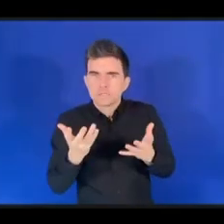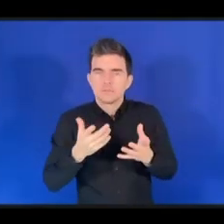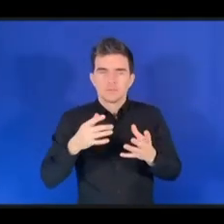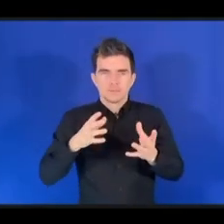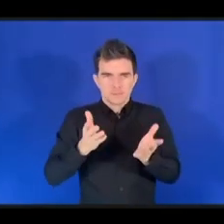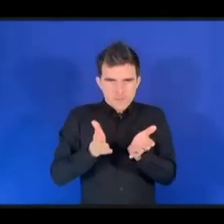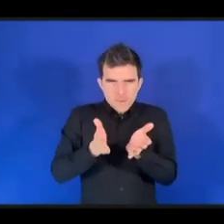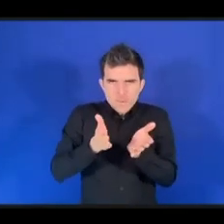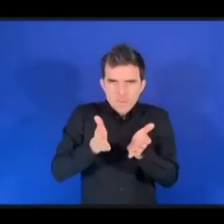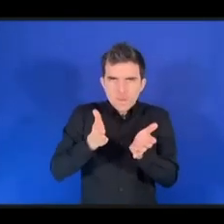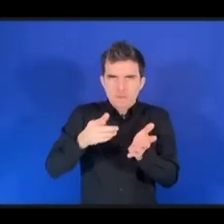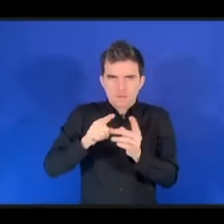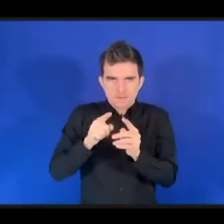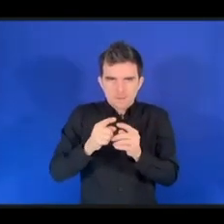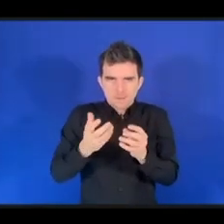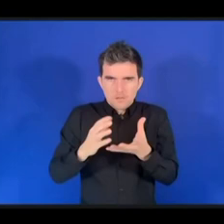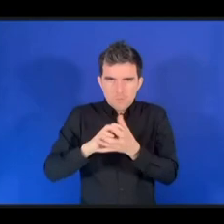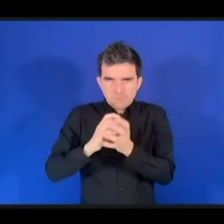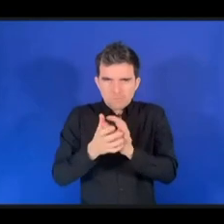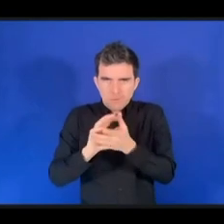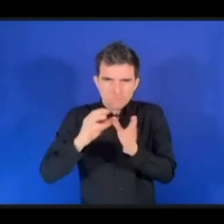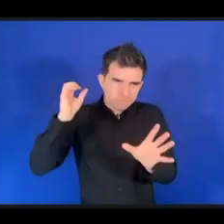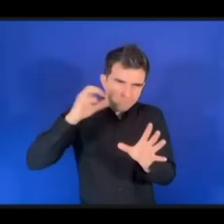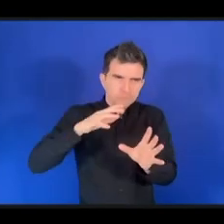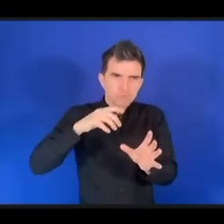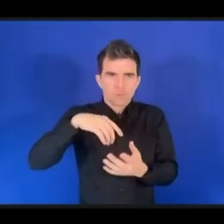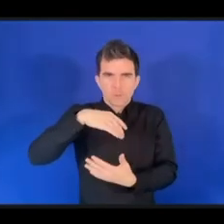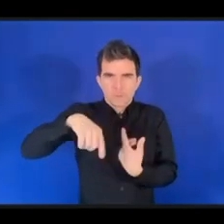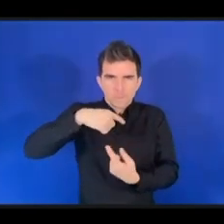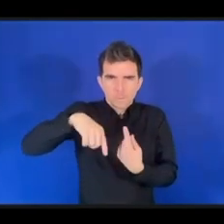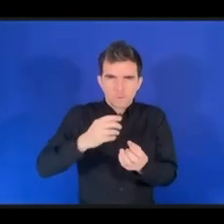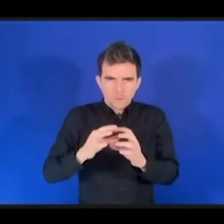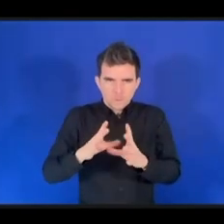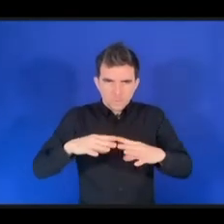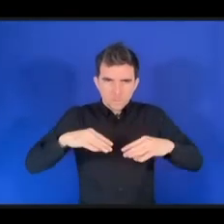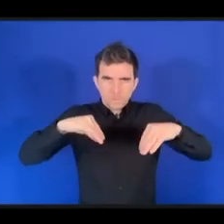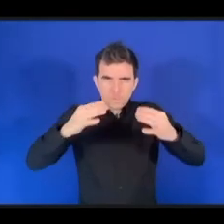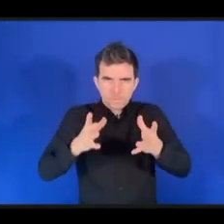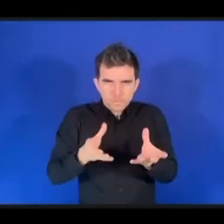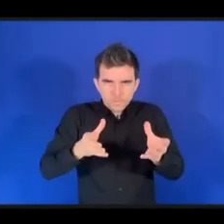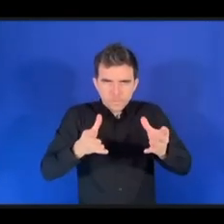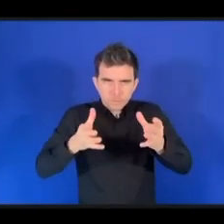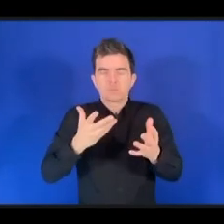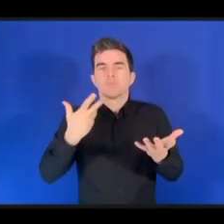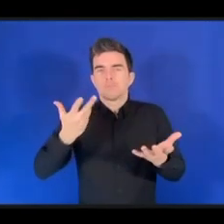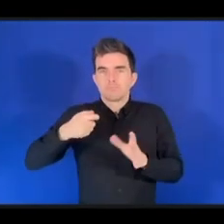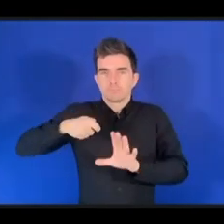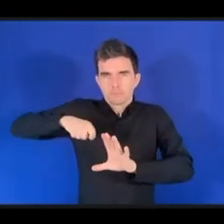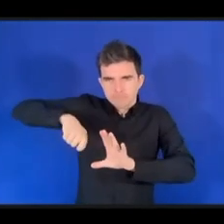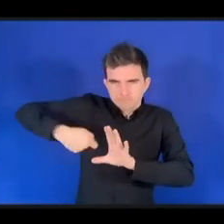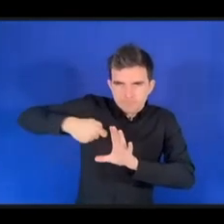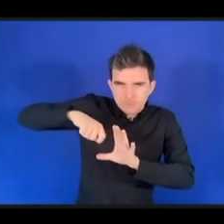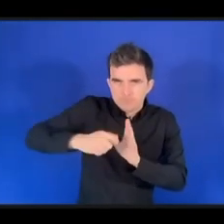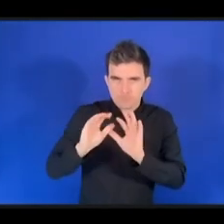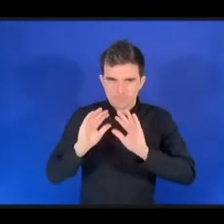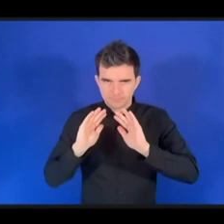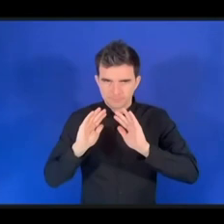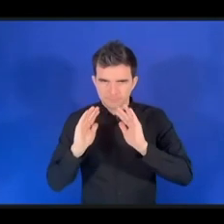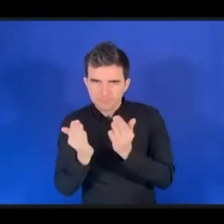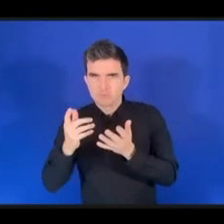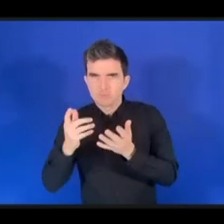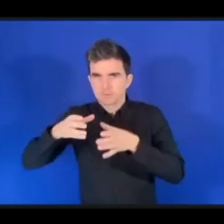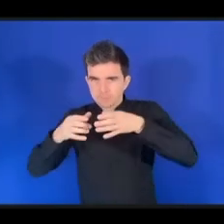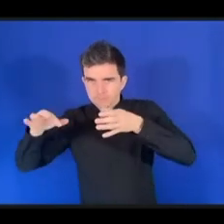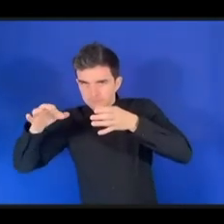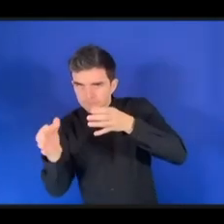et a prospéré ici pendant des millénaires et maintenant que la et la